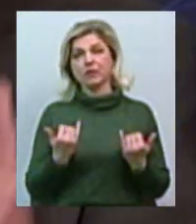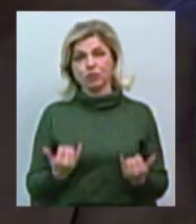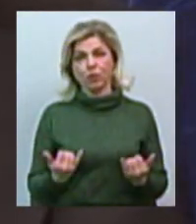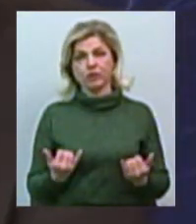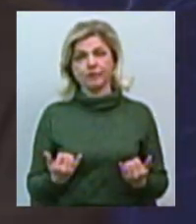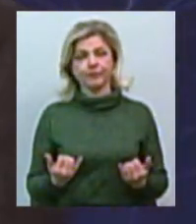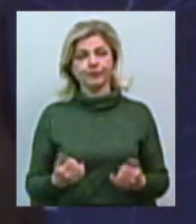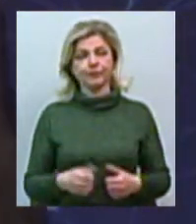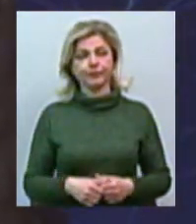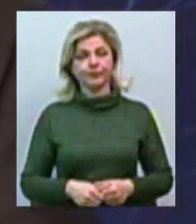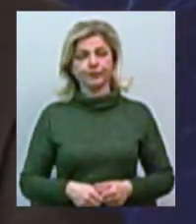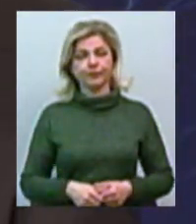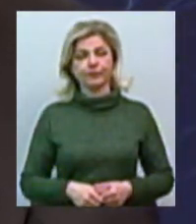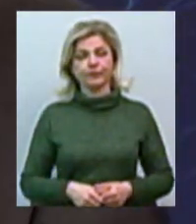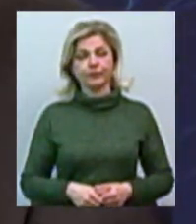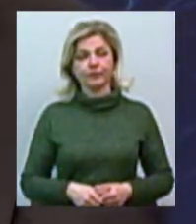Сьогодні